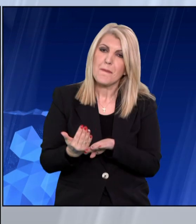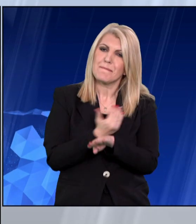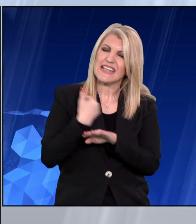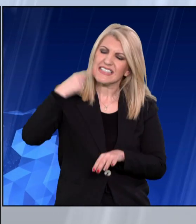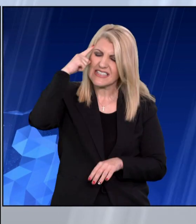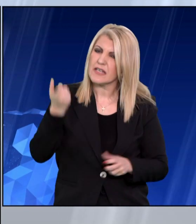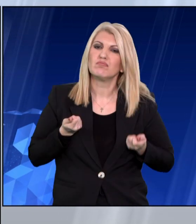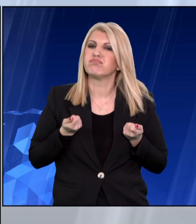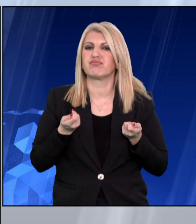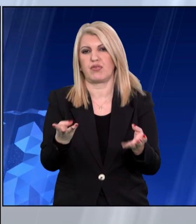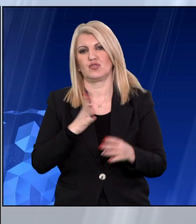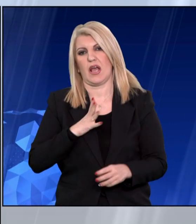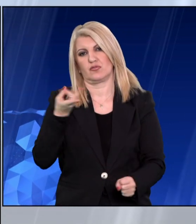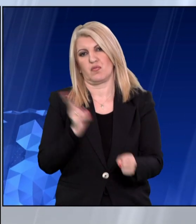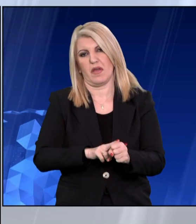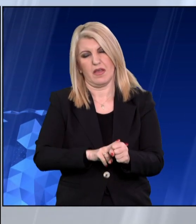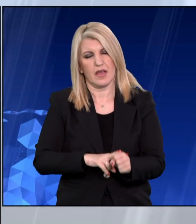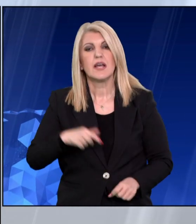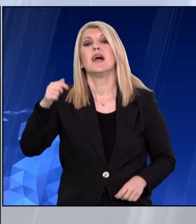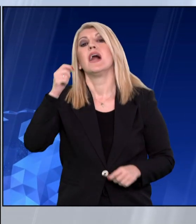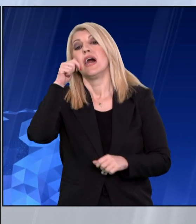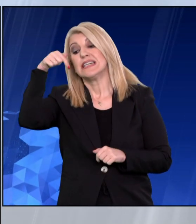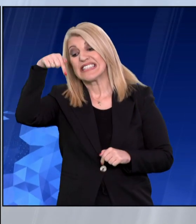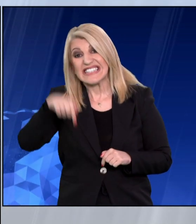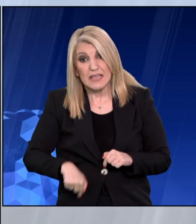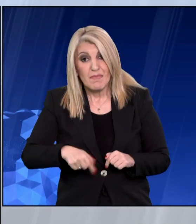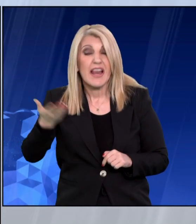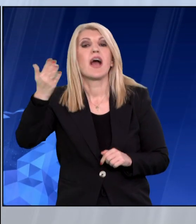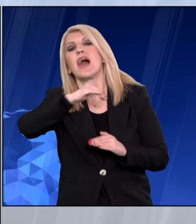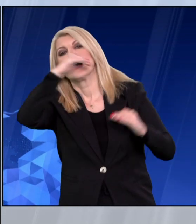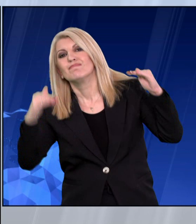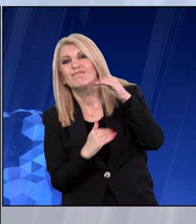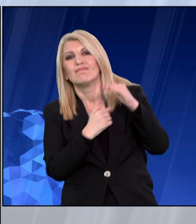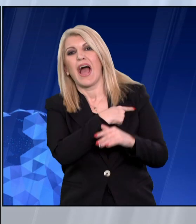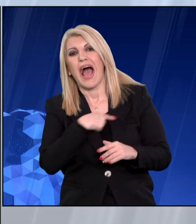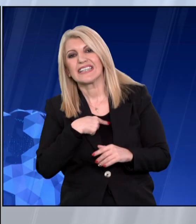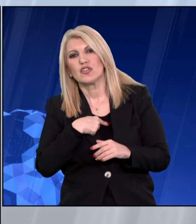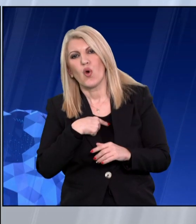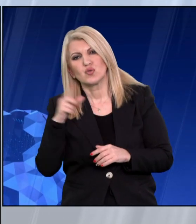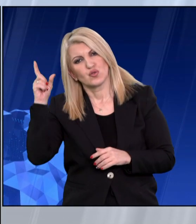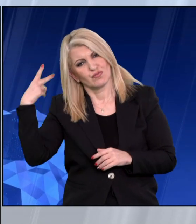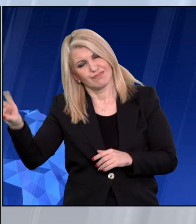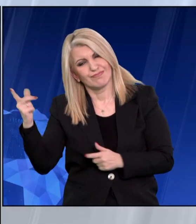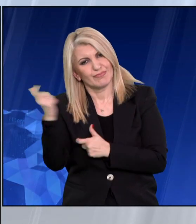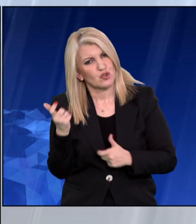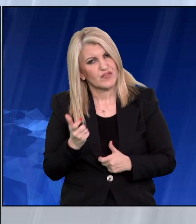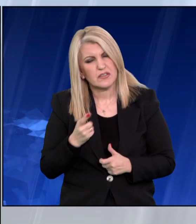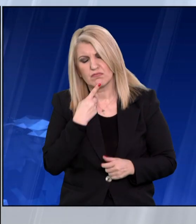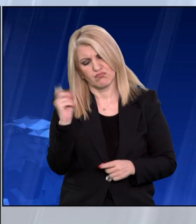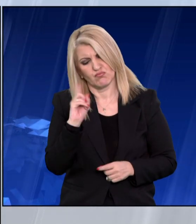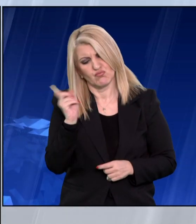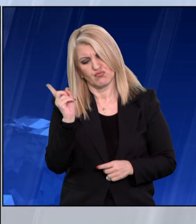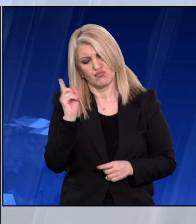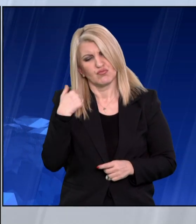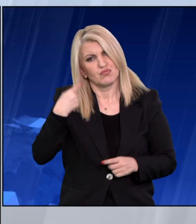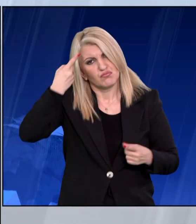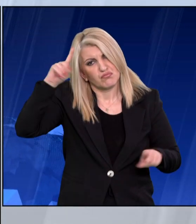γνώριζαν για την ύπαρξη νεκρών στο μάτι σήμερα ο τότε υπαρχηγός και μετέπειτα διάδοχός του έδωσε διαφορετική εκδοχή παρά την επιχειρησιακή του θέση